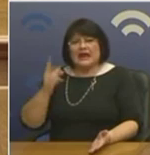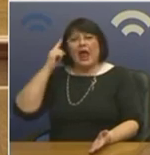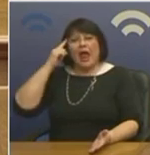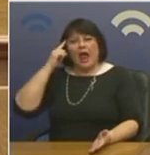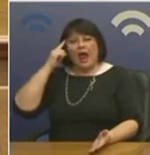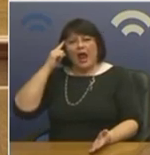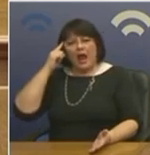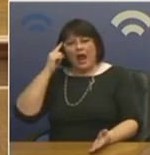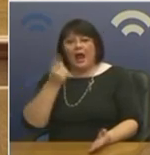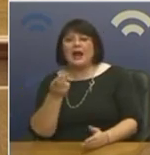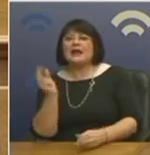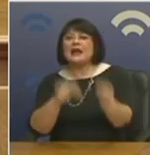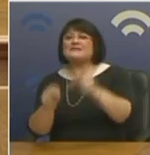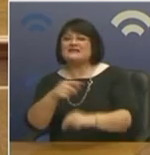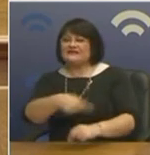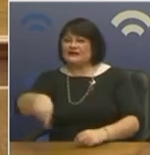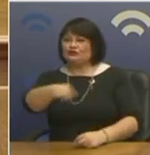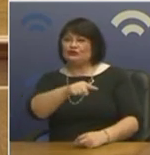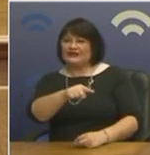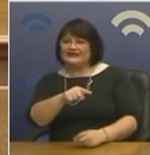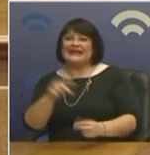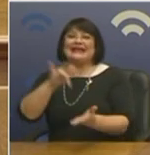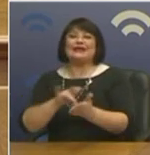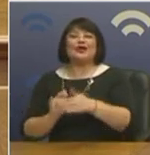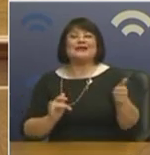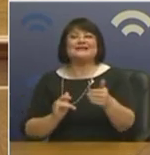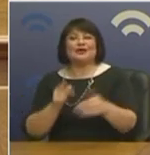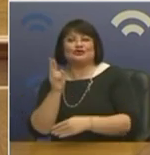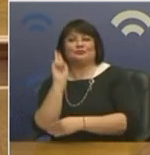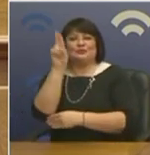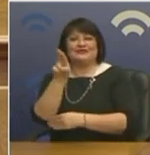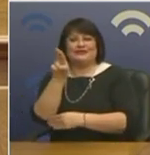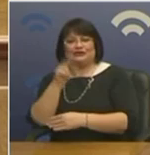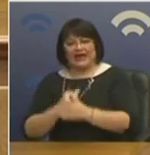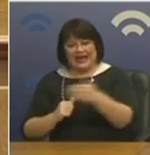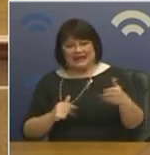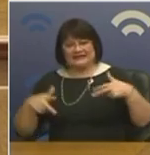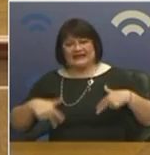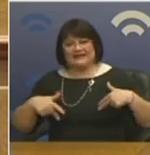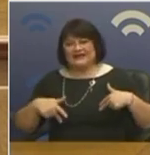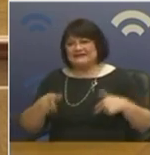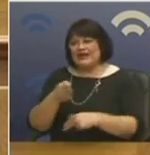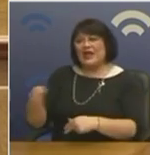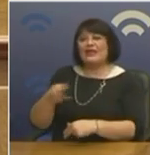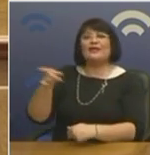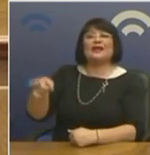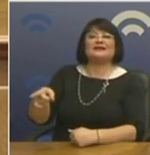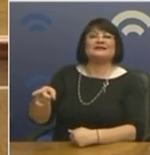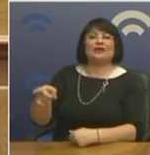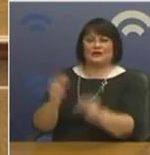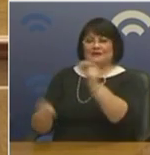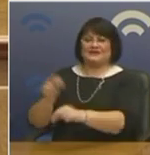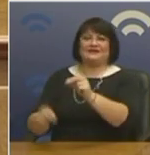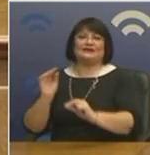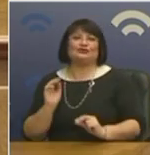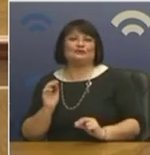για να τον ψηφίσουν οι άλλοι, γιατί θεωρούνταν ότι ήταν όμοιροι οι άλλοι και έπρεπε να ψηφίσουν. Τι είχαμε? Αριστερή κυβέρνηση, βάζαμε τον κύριο, να μην πω το όνομα του ανθρώπου, τον κύριο Παυλόπουλο,